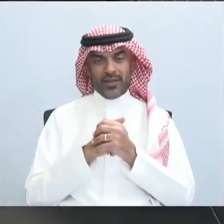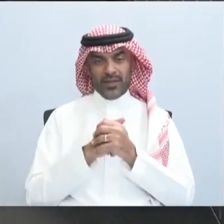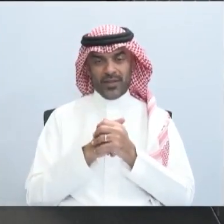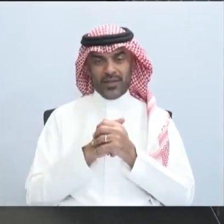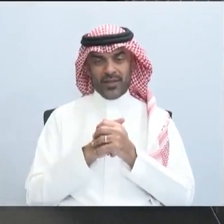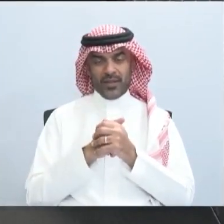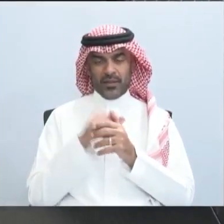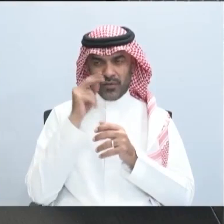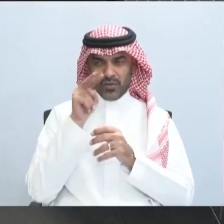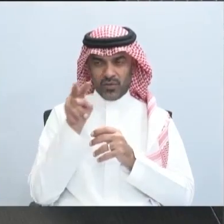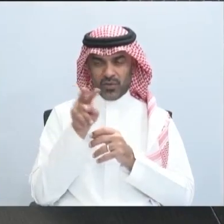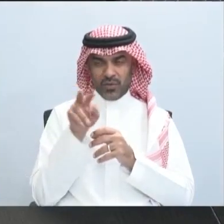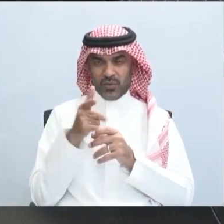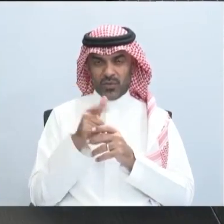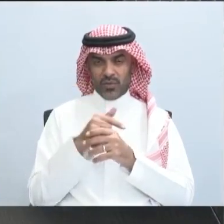شكله